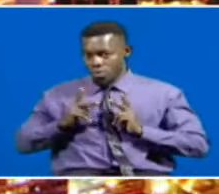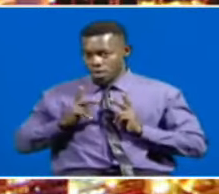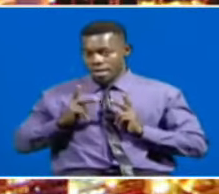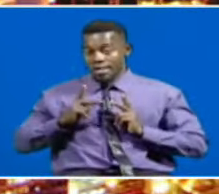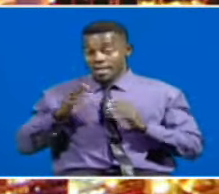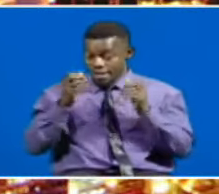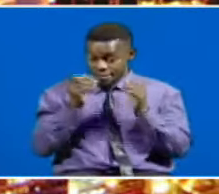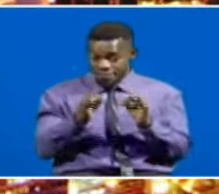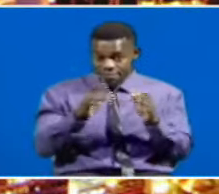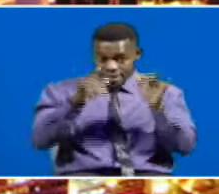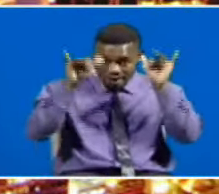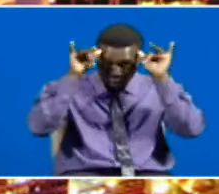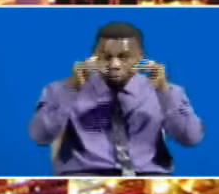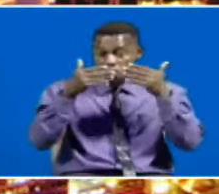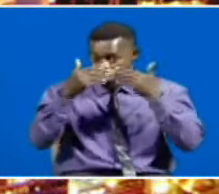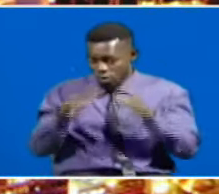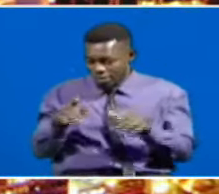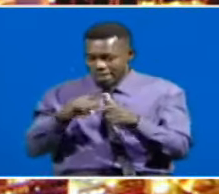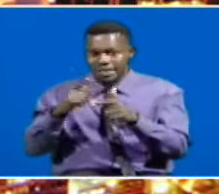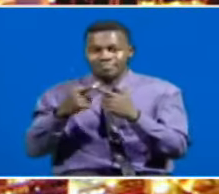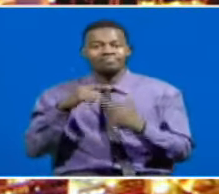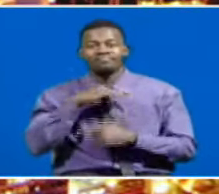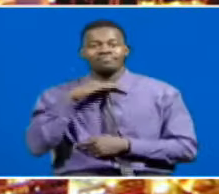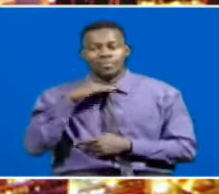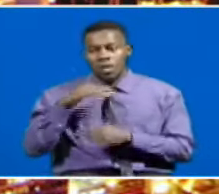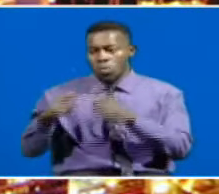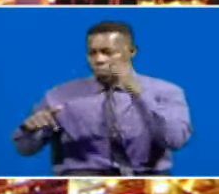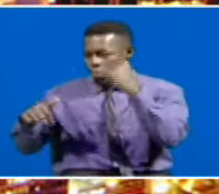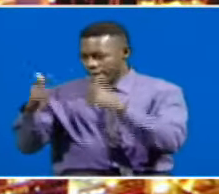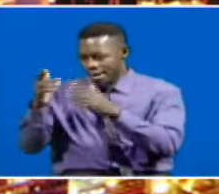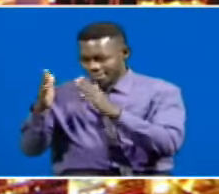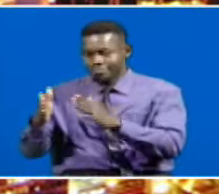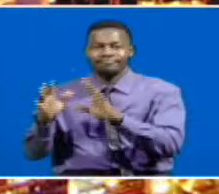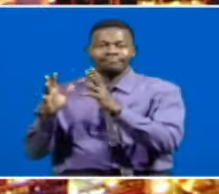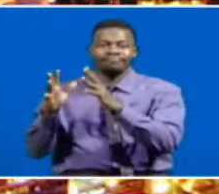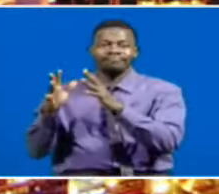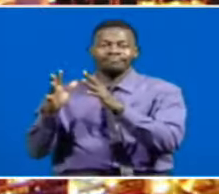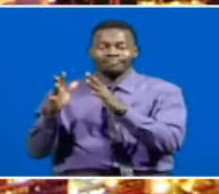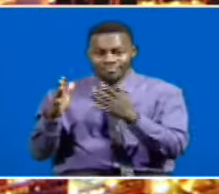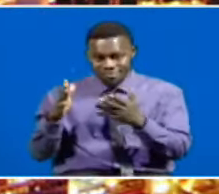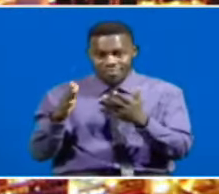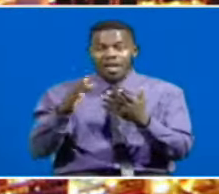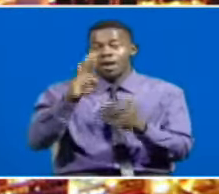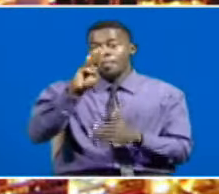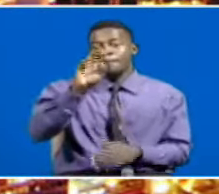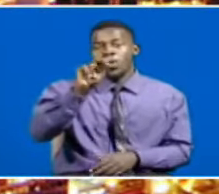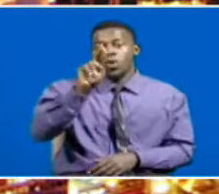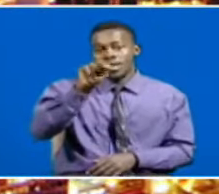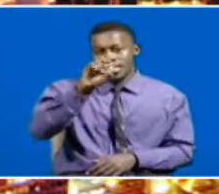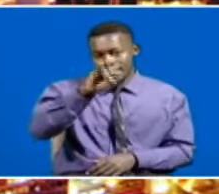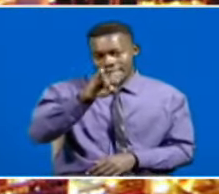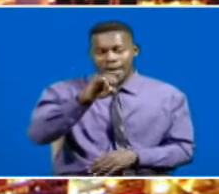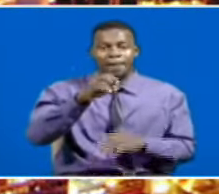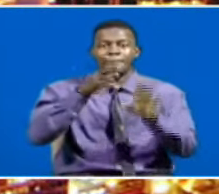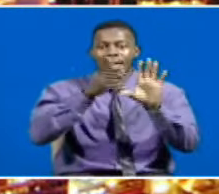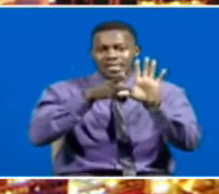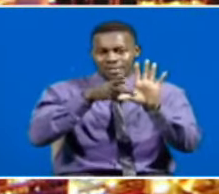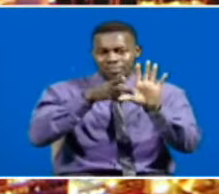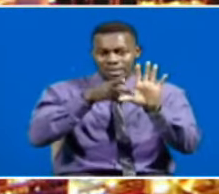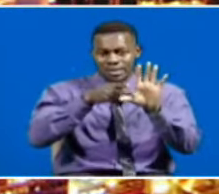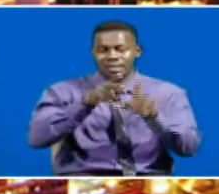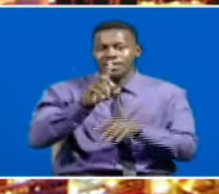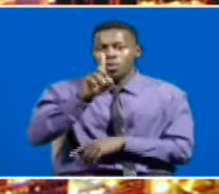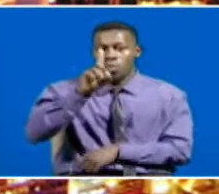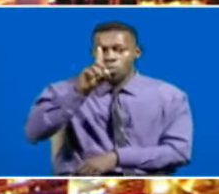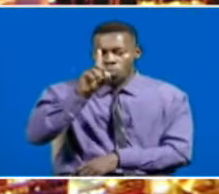Basi hilo limetokea hii leo wakati fahali anayemilikiwa na Seneta wa Kakamega Dr. Boni Khalwale alipomua mchungaji wake. Fahali